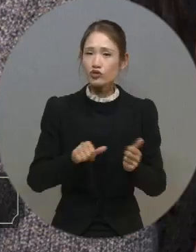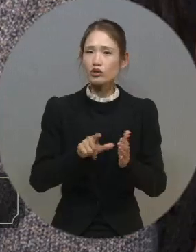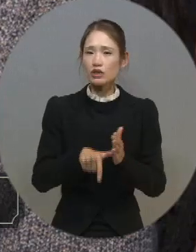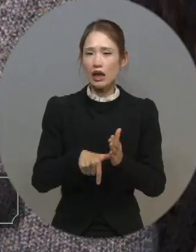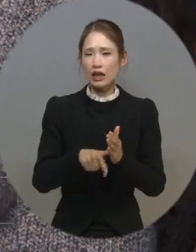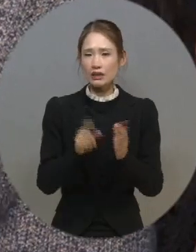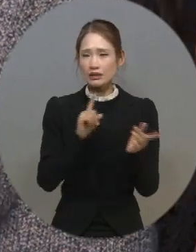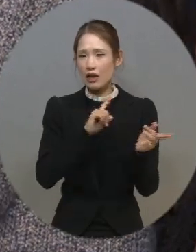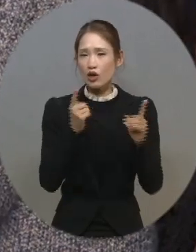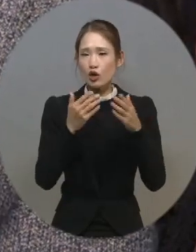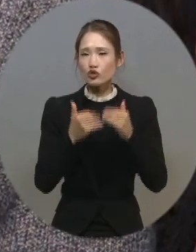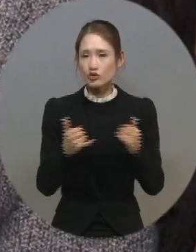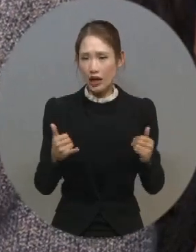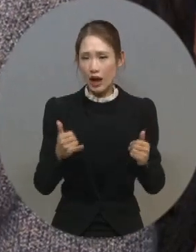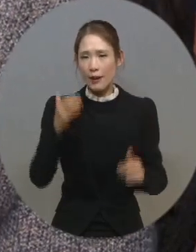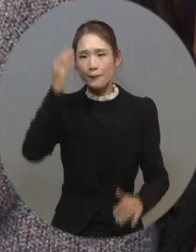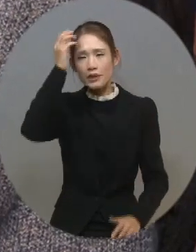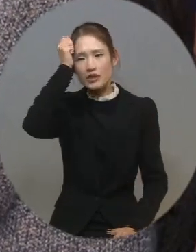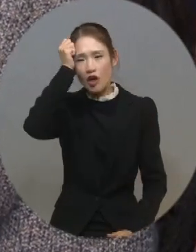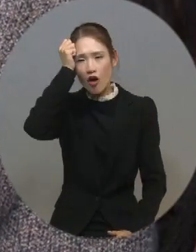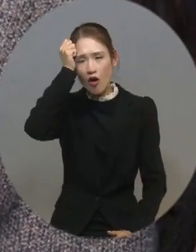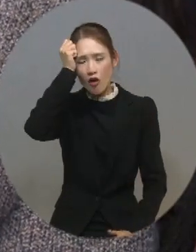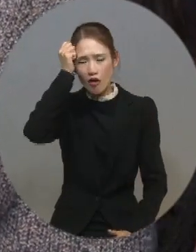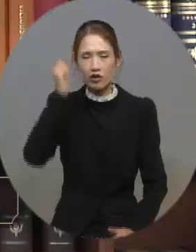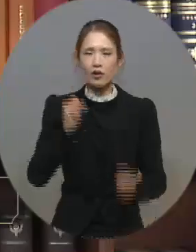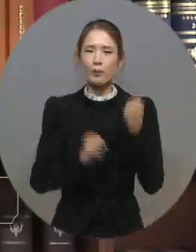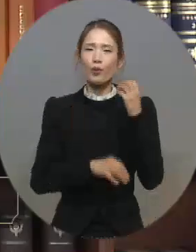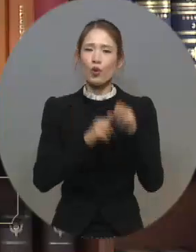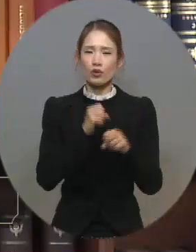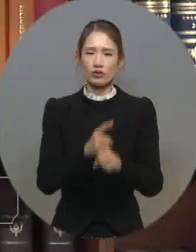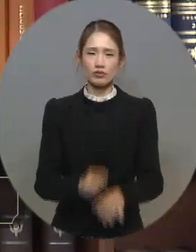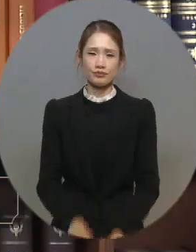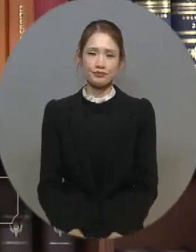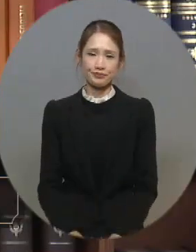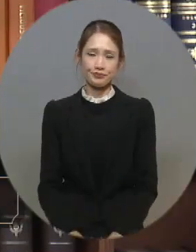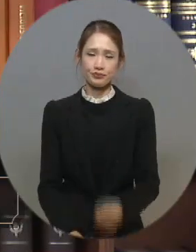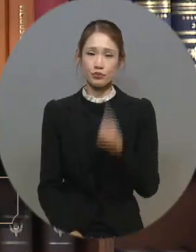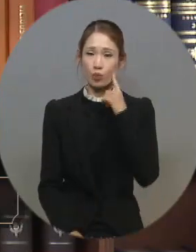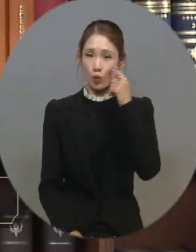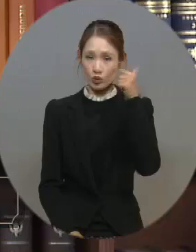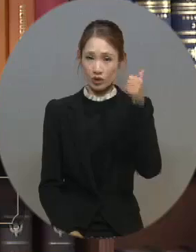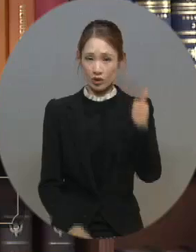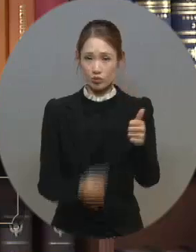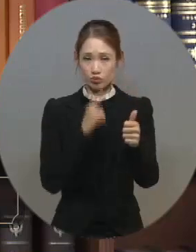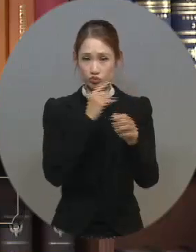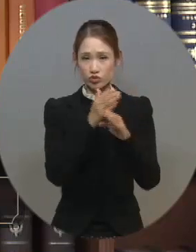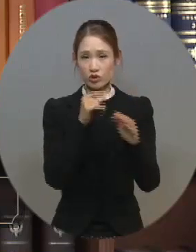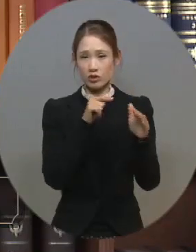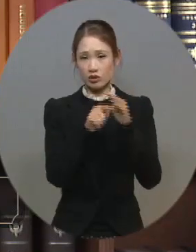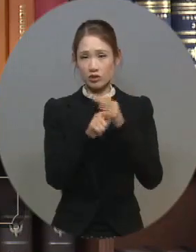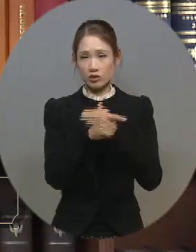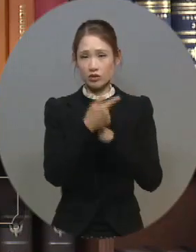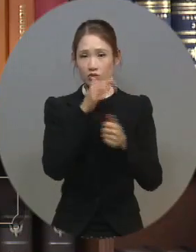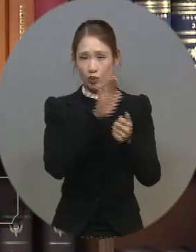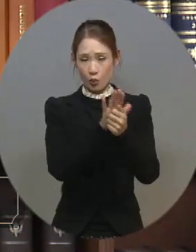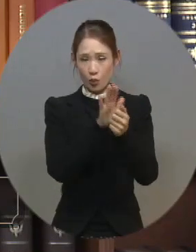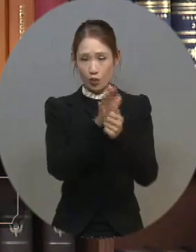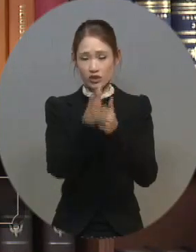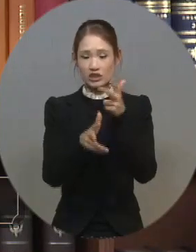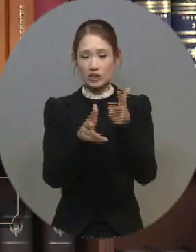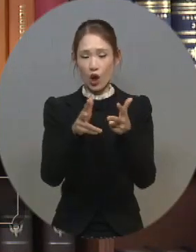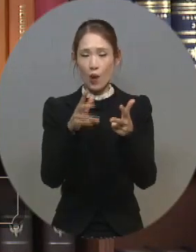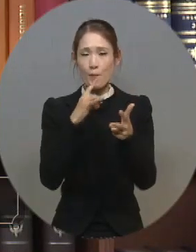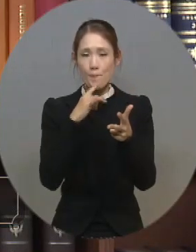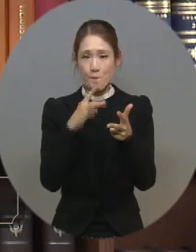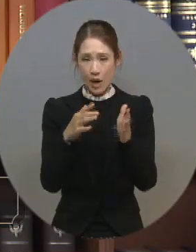잊지는 못하는 거예요. 그럼요, 사람의 본능이죠. 네, 본능이요. 예. 아니, 그러면 목사님은 가셔서는 대북지원 사업만 하시고